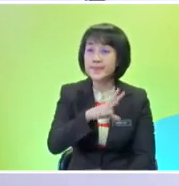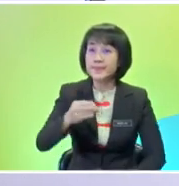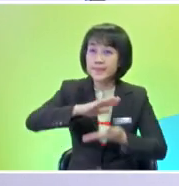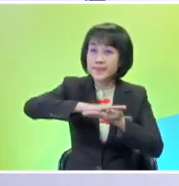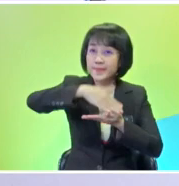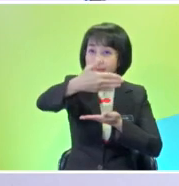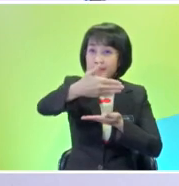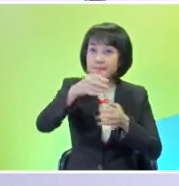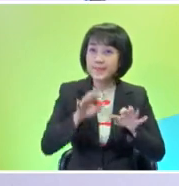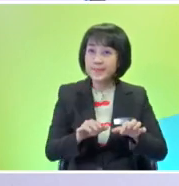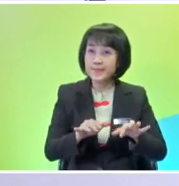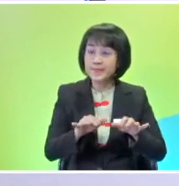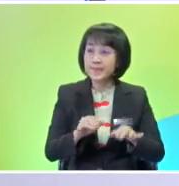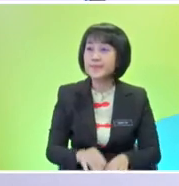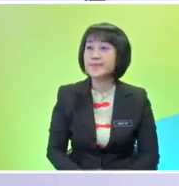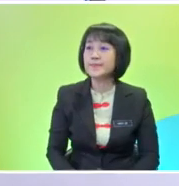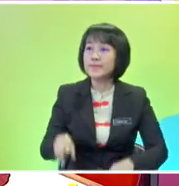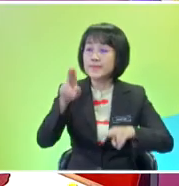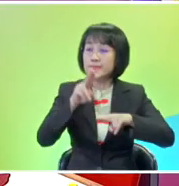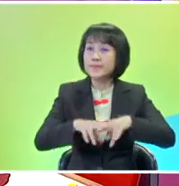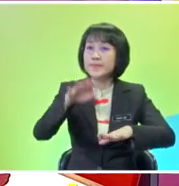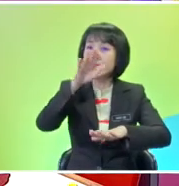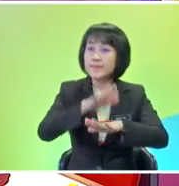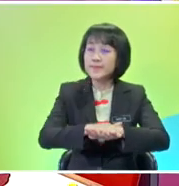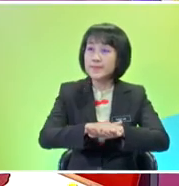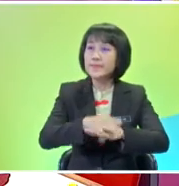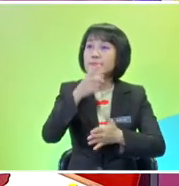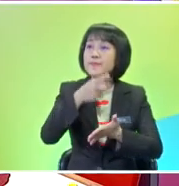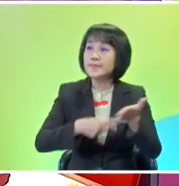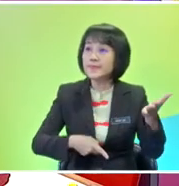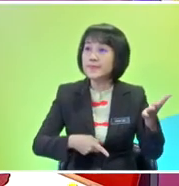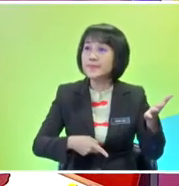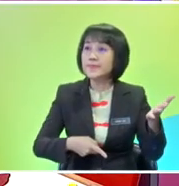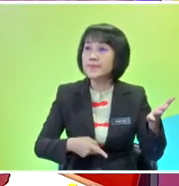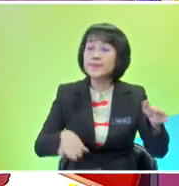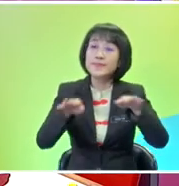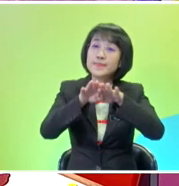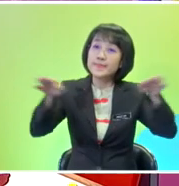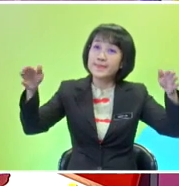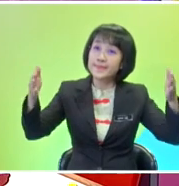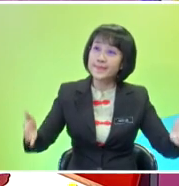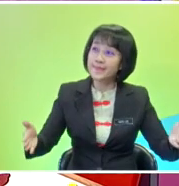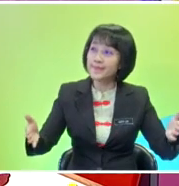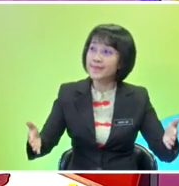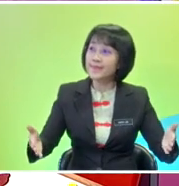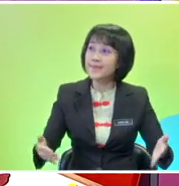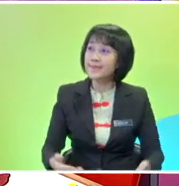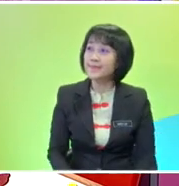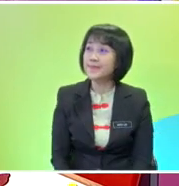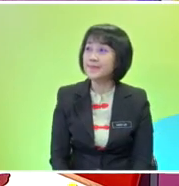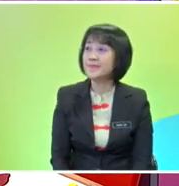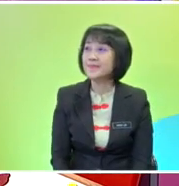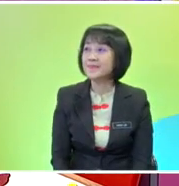ah ya duduk di atas apa tu duduk di atas meja Hm Cikgu dah bagi